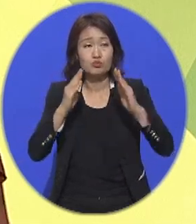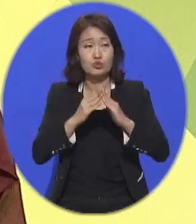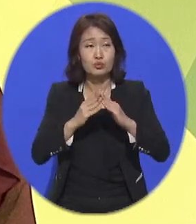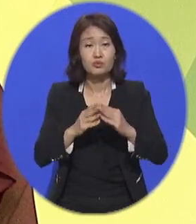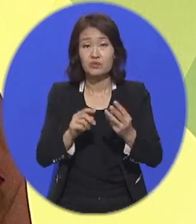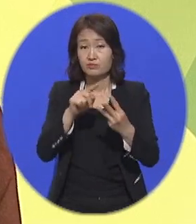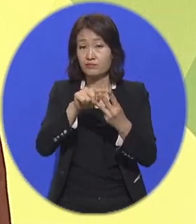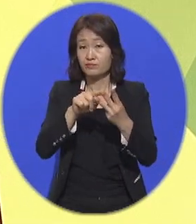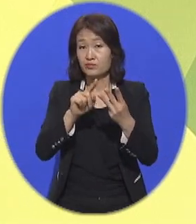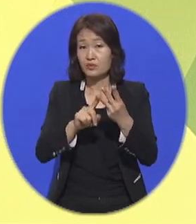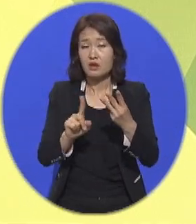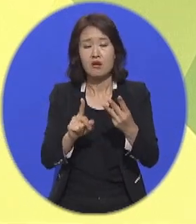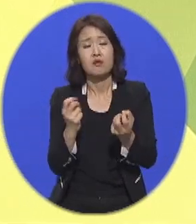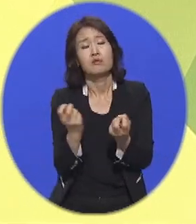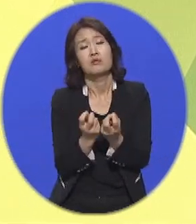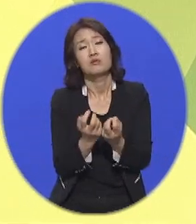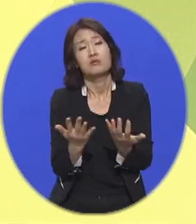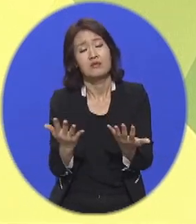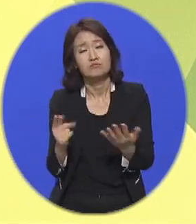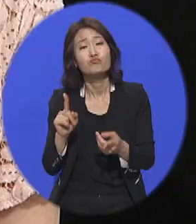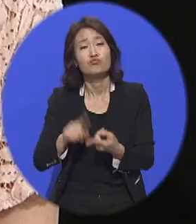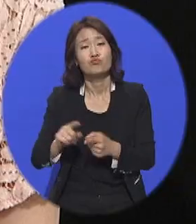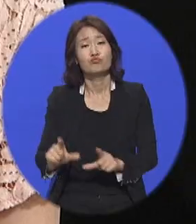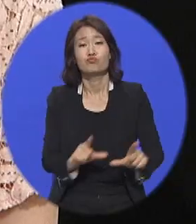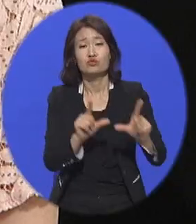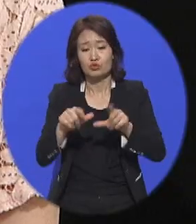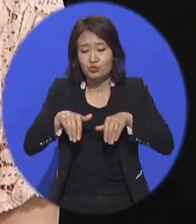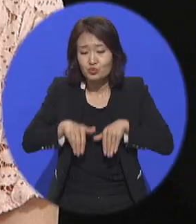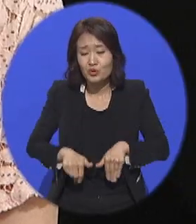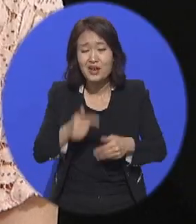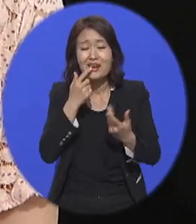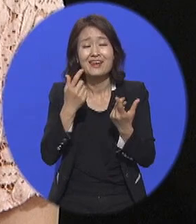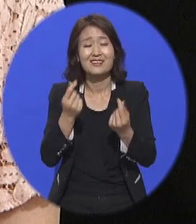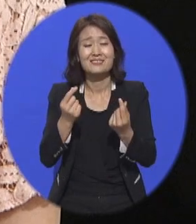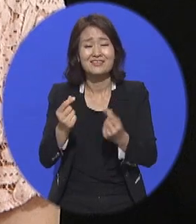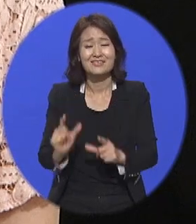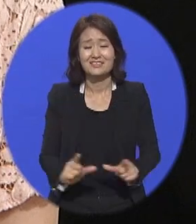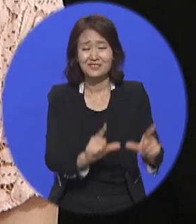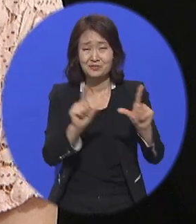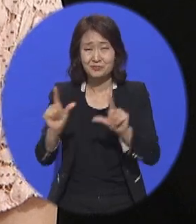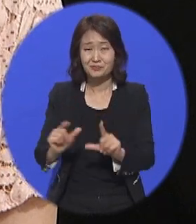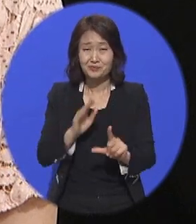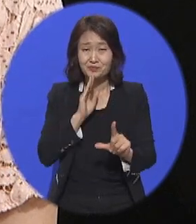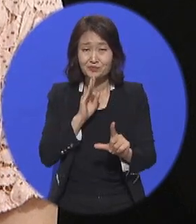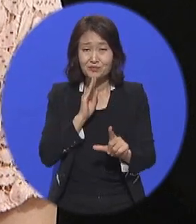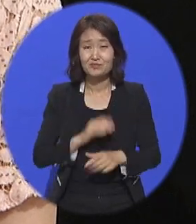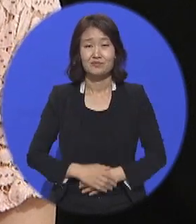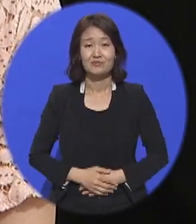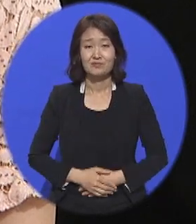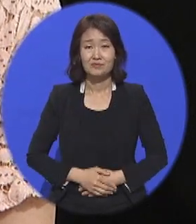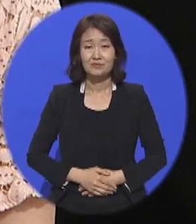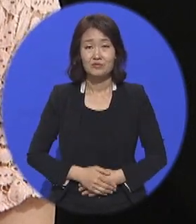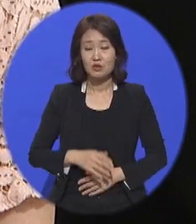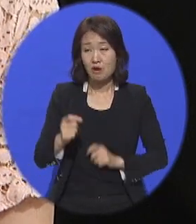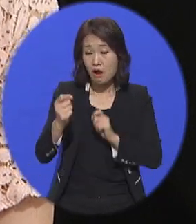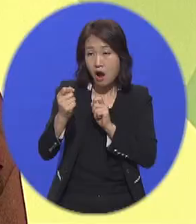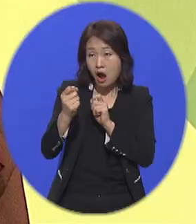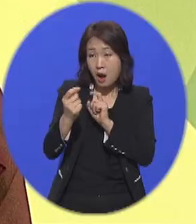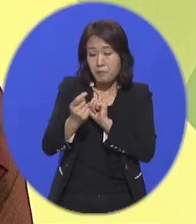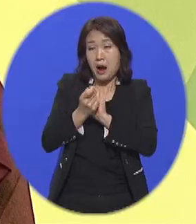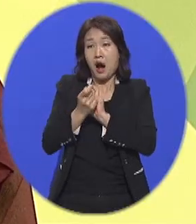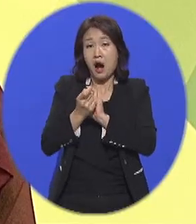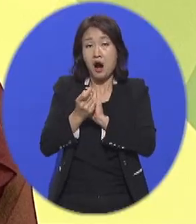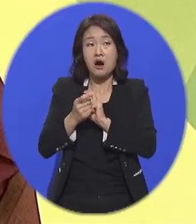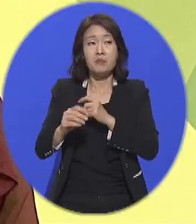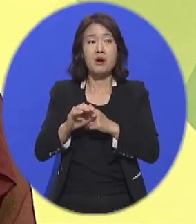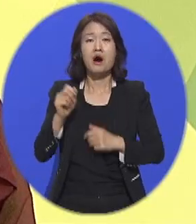세 글자에 지금 어쩔 수 없는 삶을 삽니다. 노예 아닌 노예의 삶을 살고 있습니다. 이것을 이제 닥쳐오면은 금방